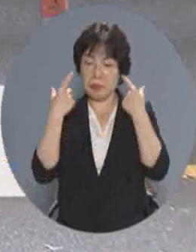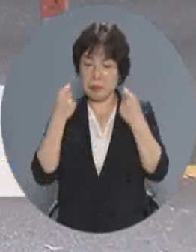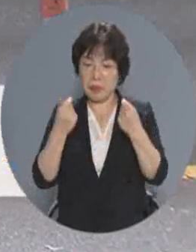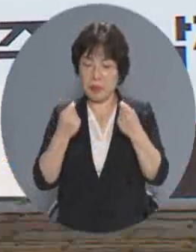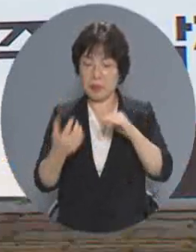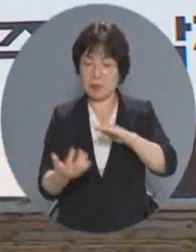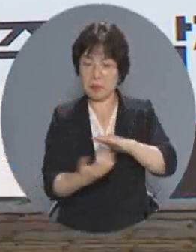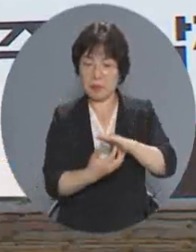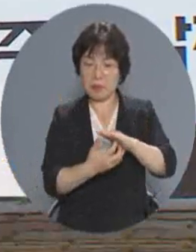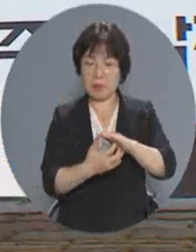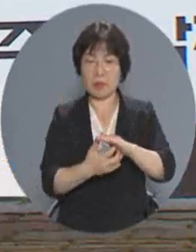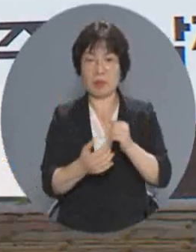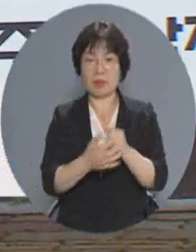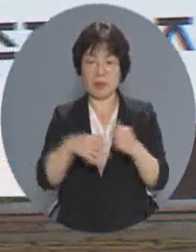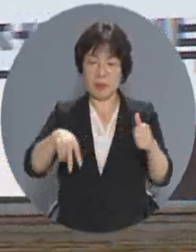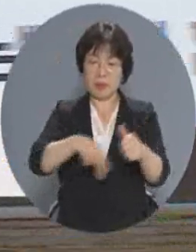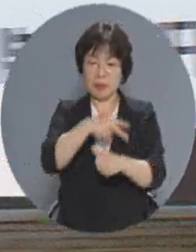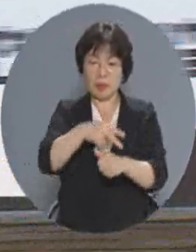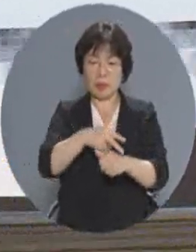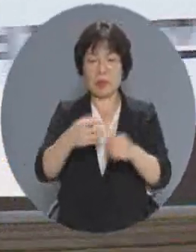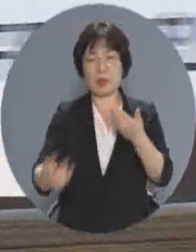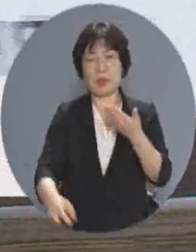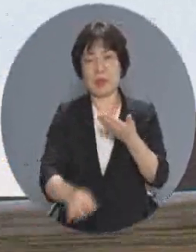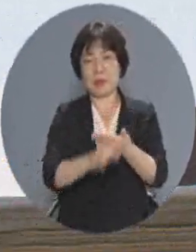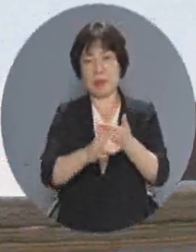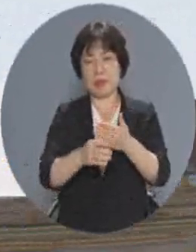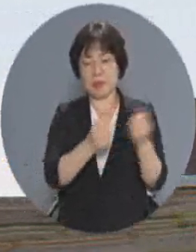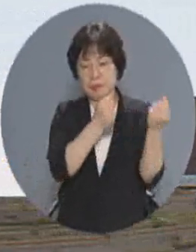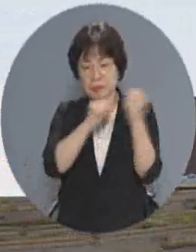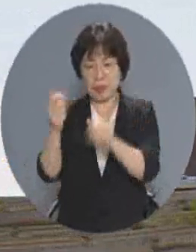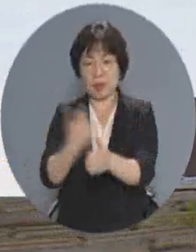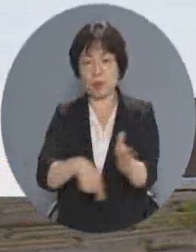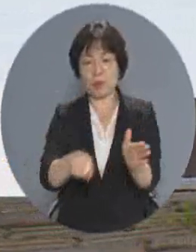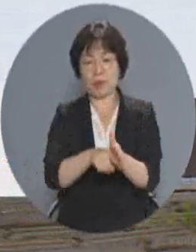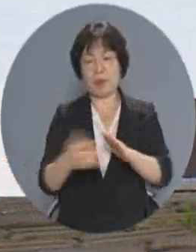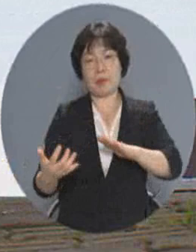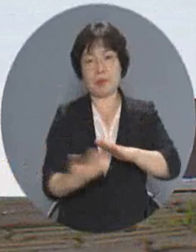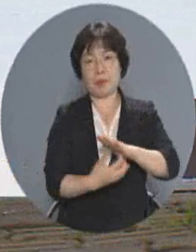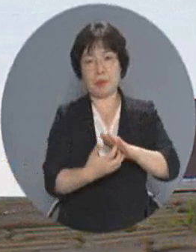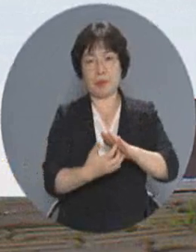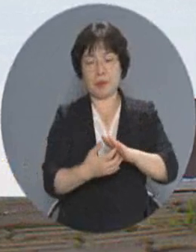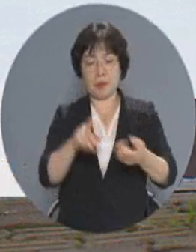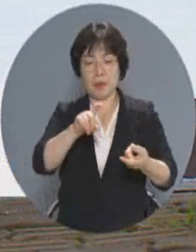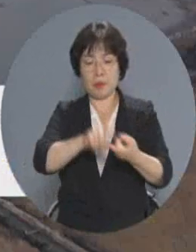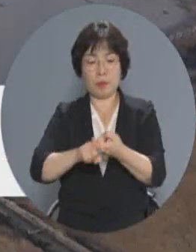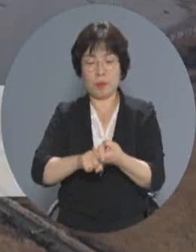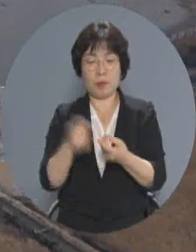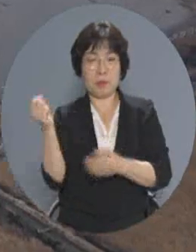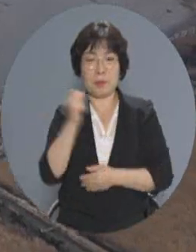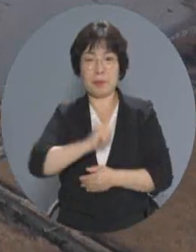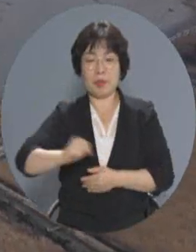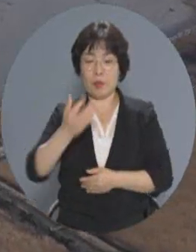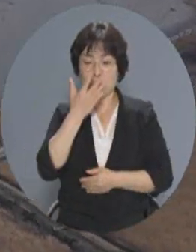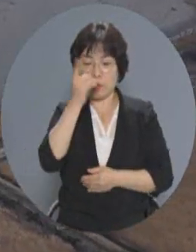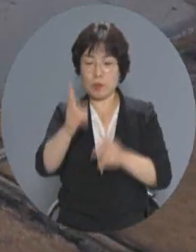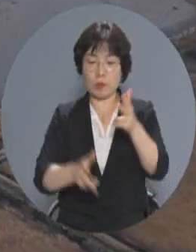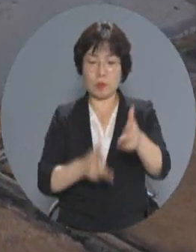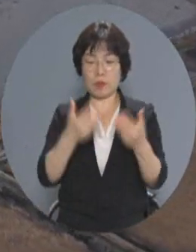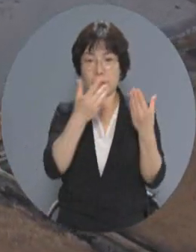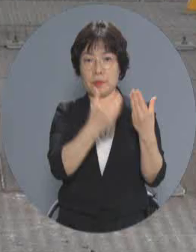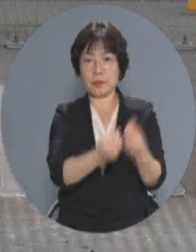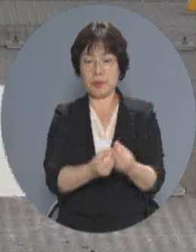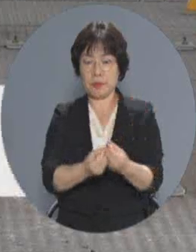형태의 비정규직이자 상황을 모면하기 위한 꼼수라며 노조는 강하게 반발하고 있습니다. 특히 순천 공장의